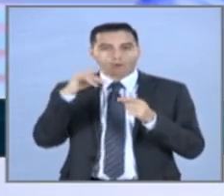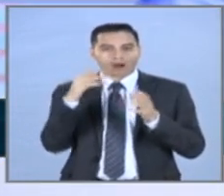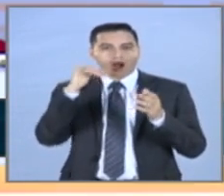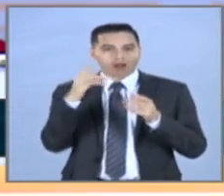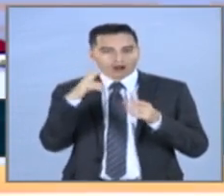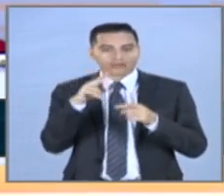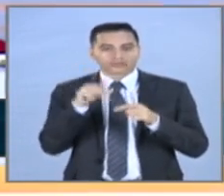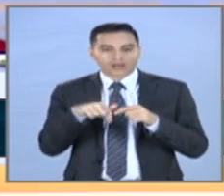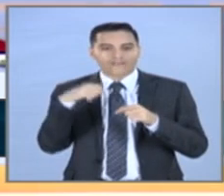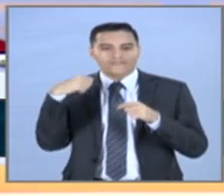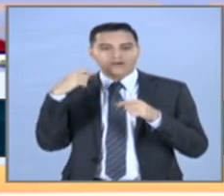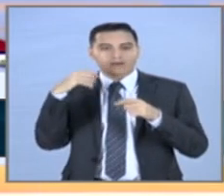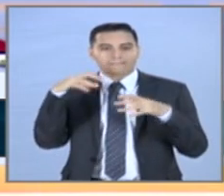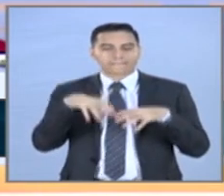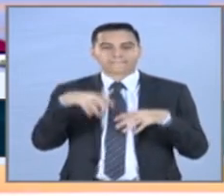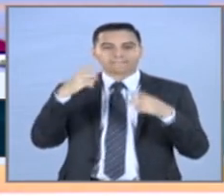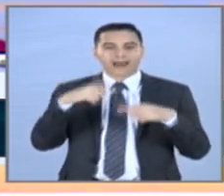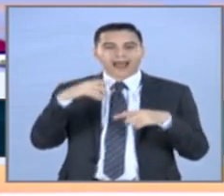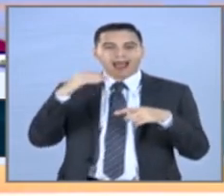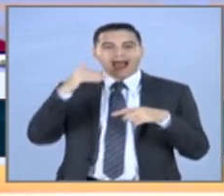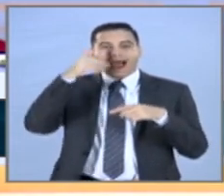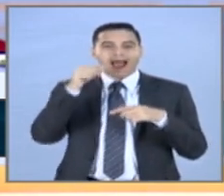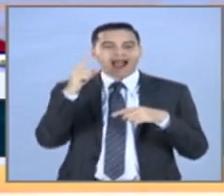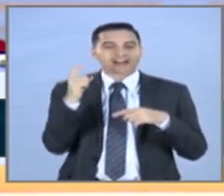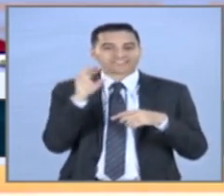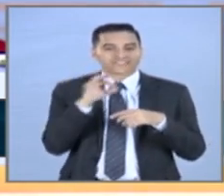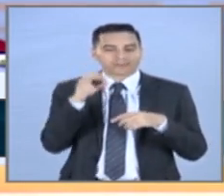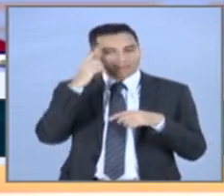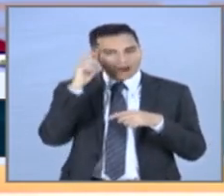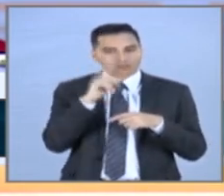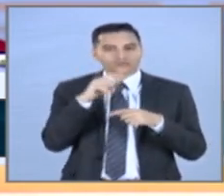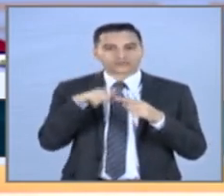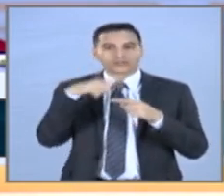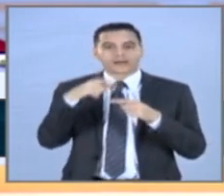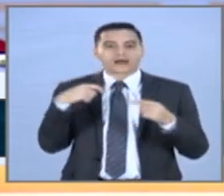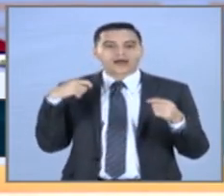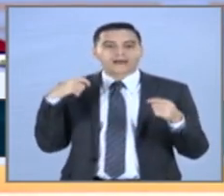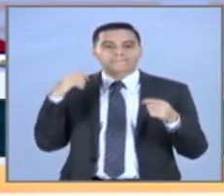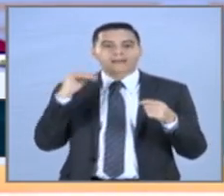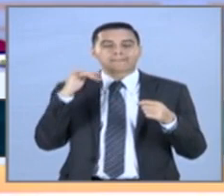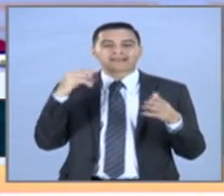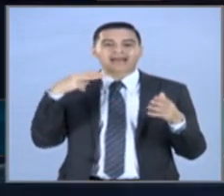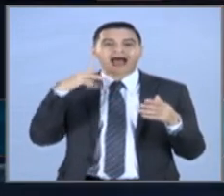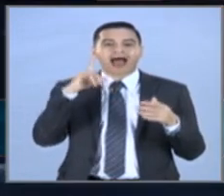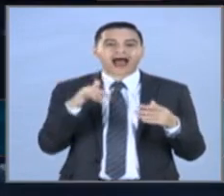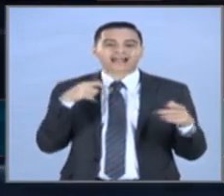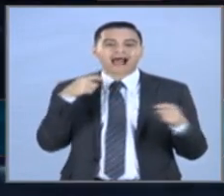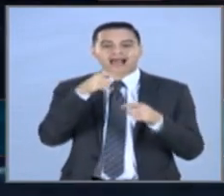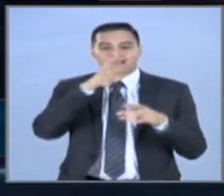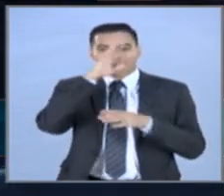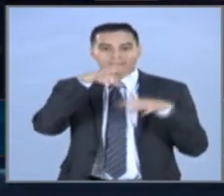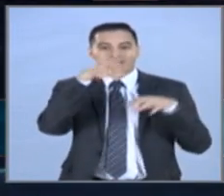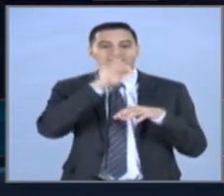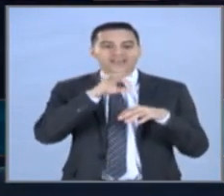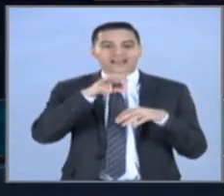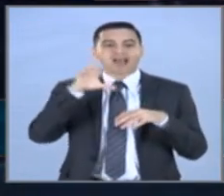مدينة حائل؟ الأردن. غلط. ما هو اسم المذبحة التي قتل فيها محمد علي المماليك عام 1811؟ مذبحة